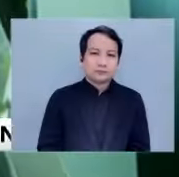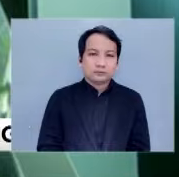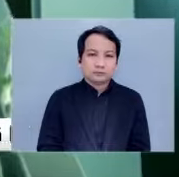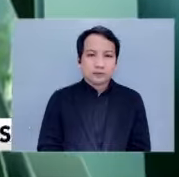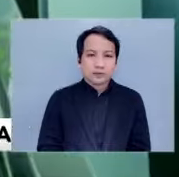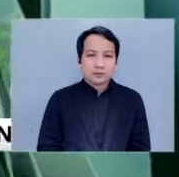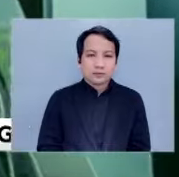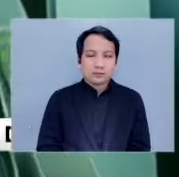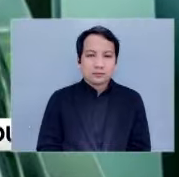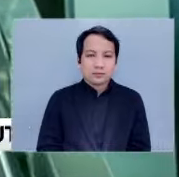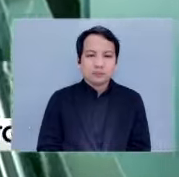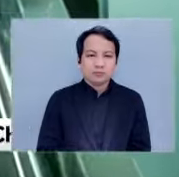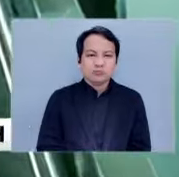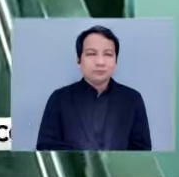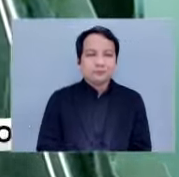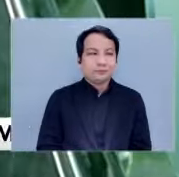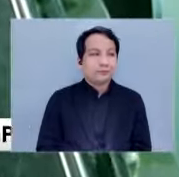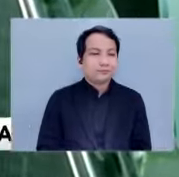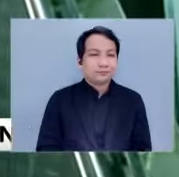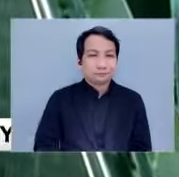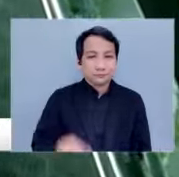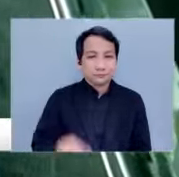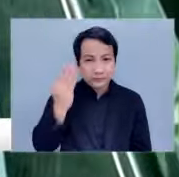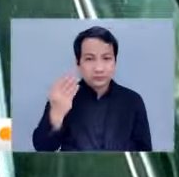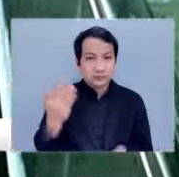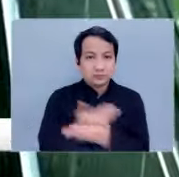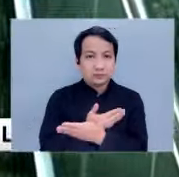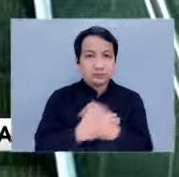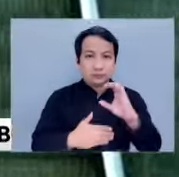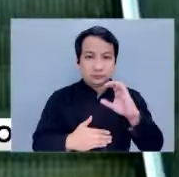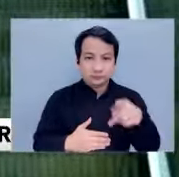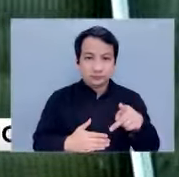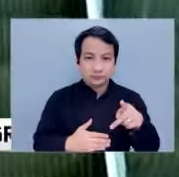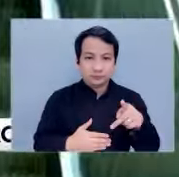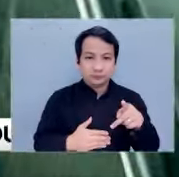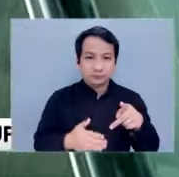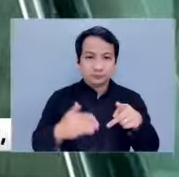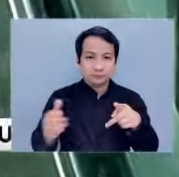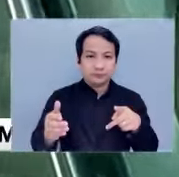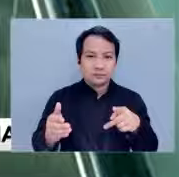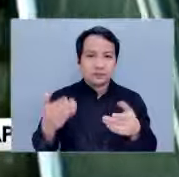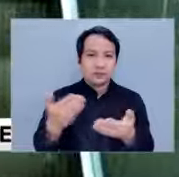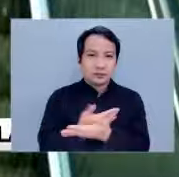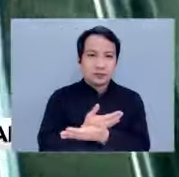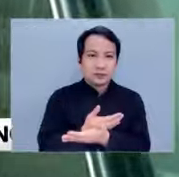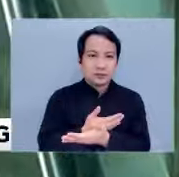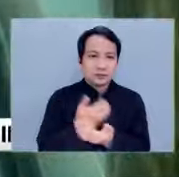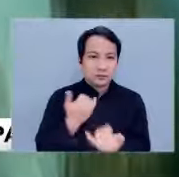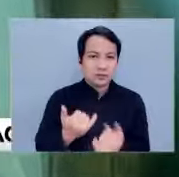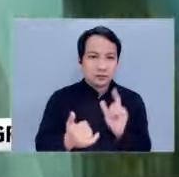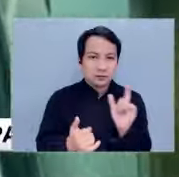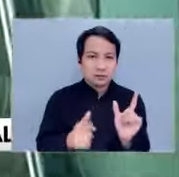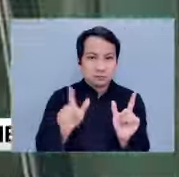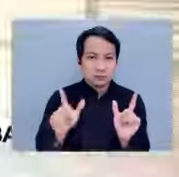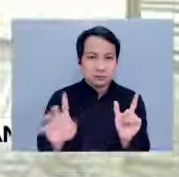Bagong cellphone? Bagong location? Tanong ko lang, anong bago sa iyo ngayong